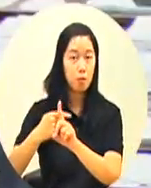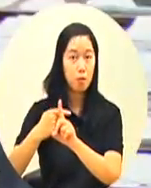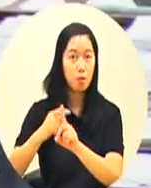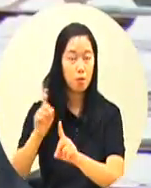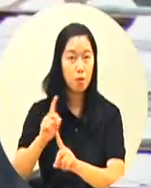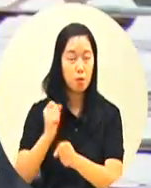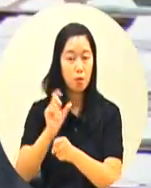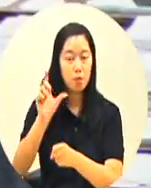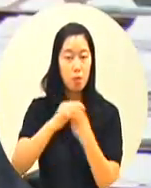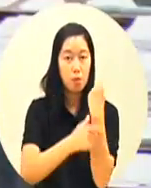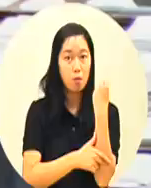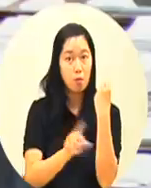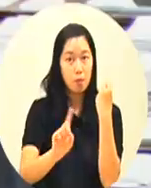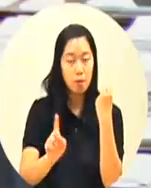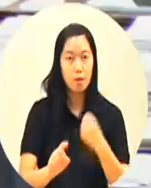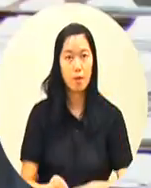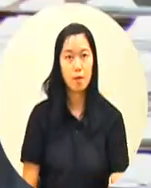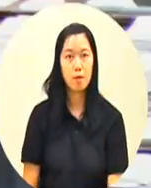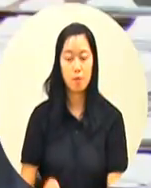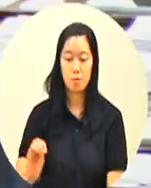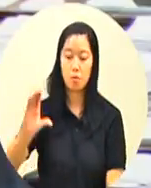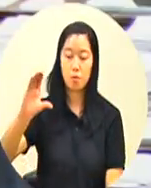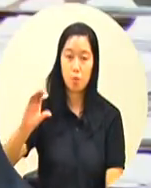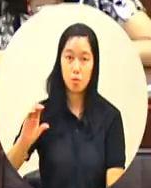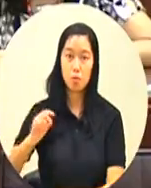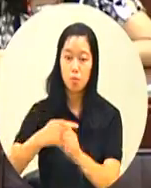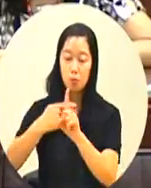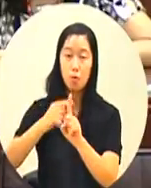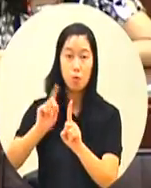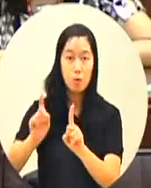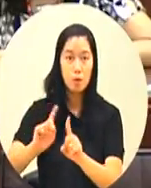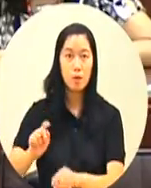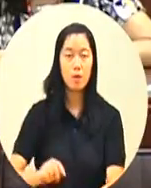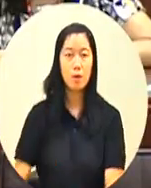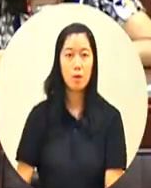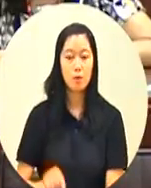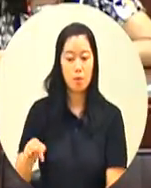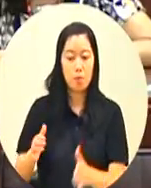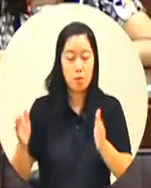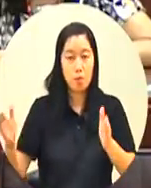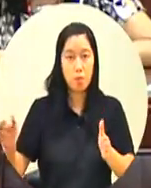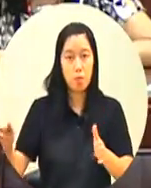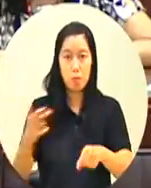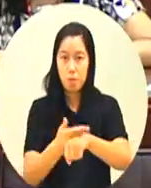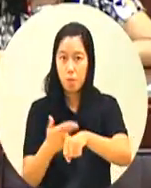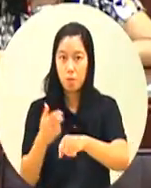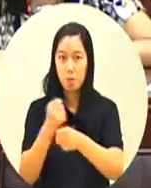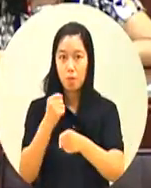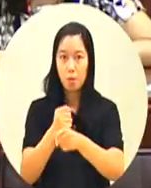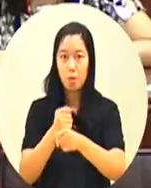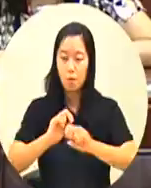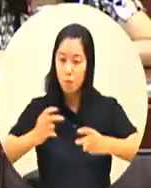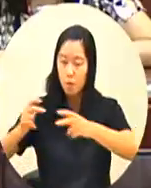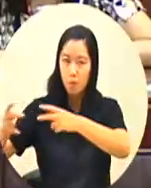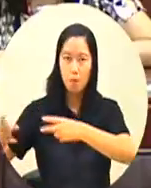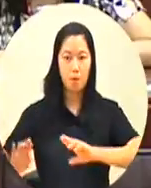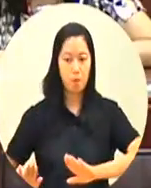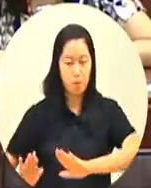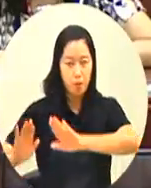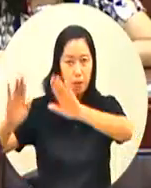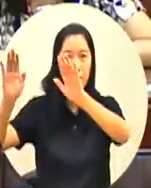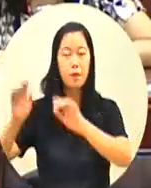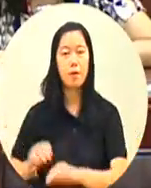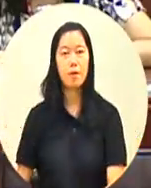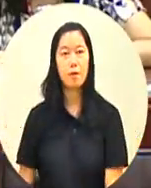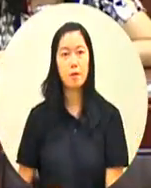那个争议已经确定。 测候的方式事实上现在就是说这一段其实它的技术一直在调整，一直在进步，那很可能就